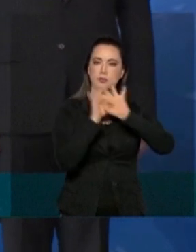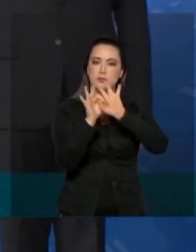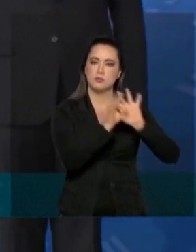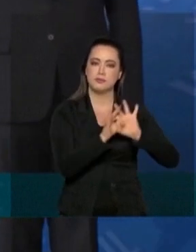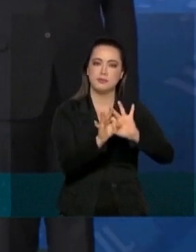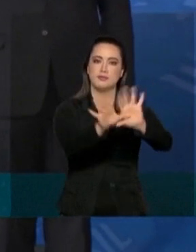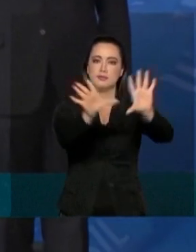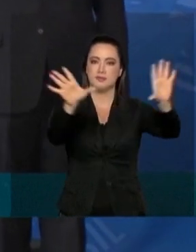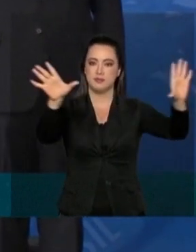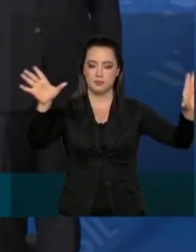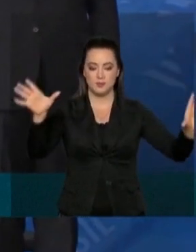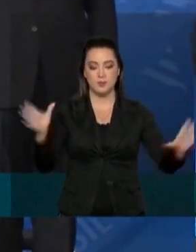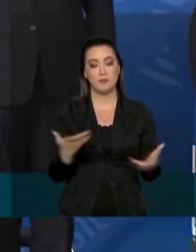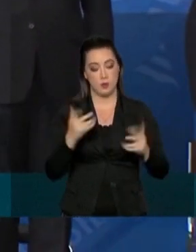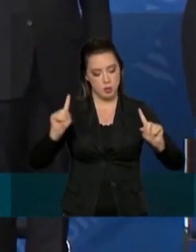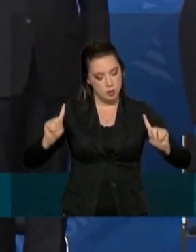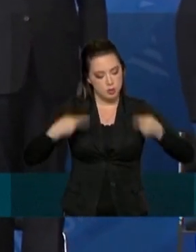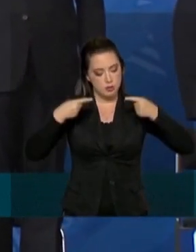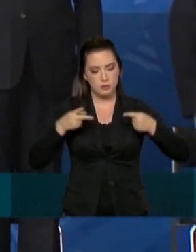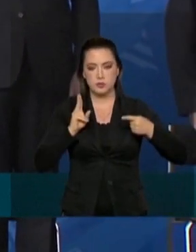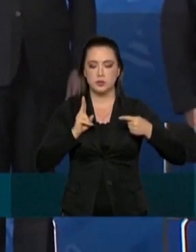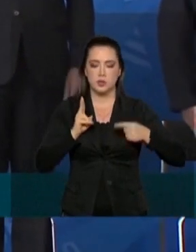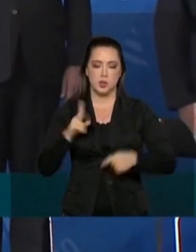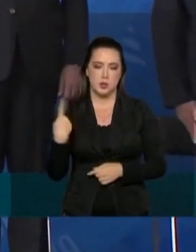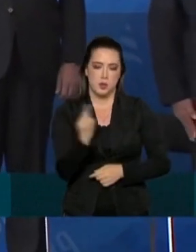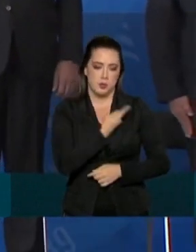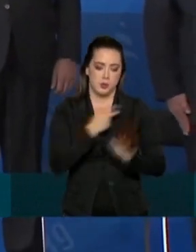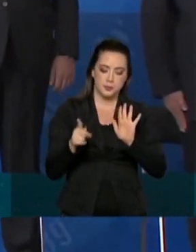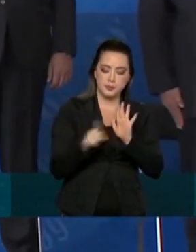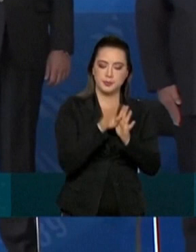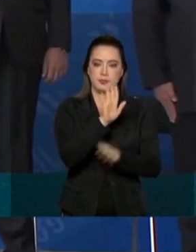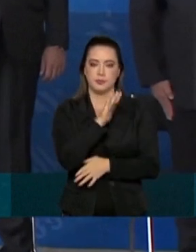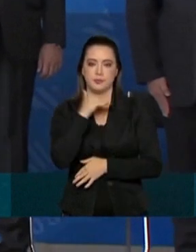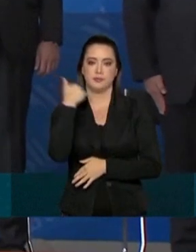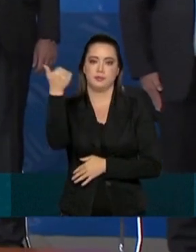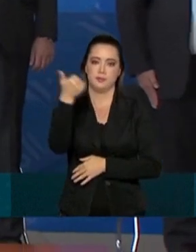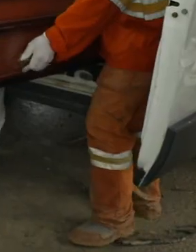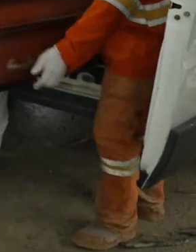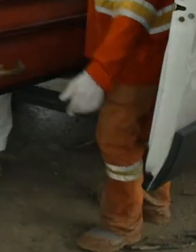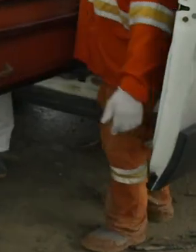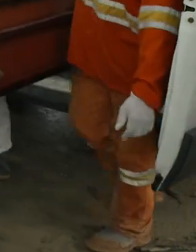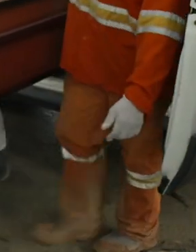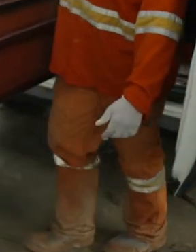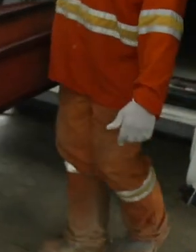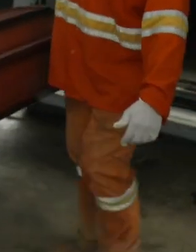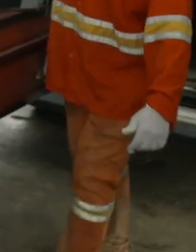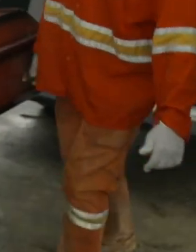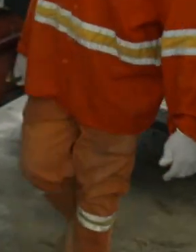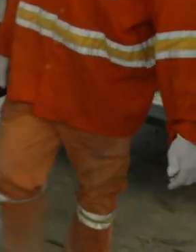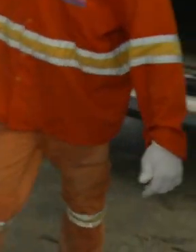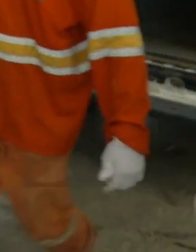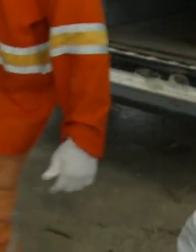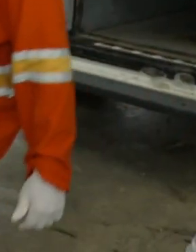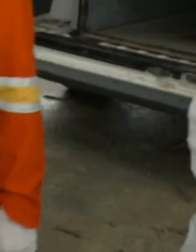destra già il bolzonaro sta cercando di liberarsi della sua immagine di negazionista del coronavirus dopo aver qualificato la pandemia